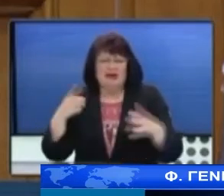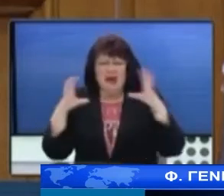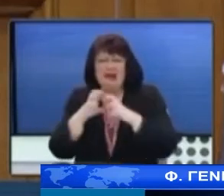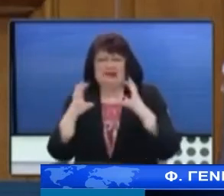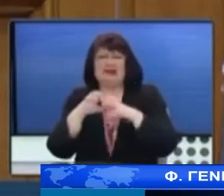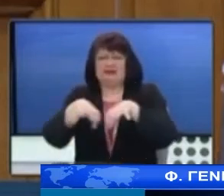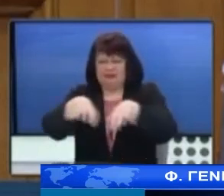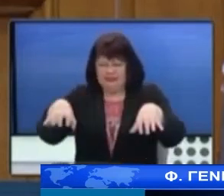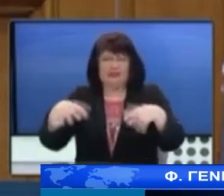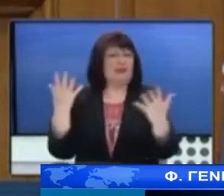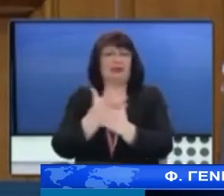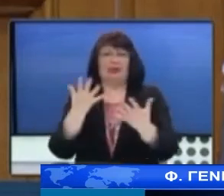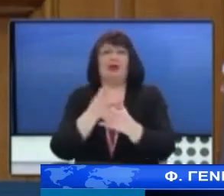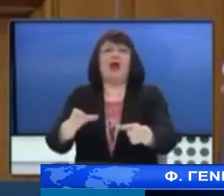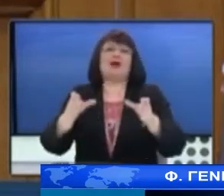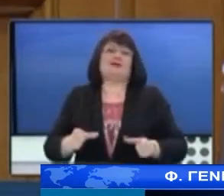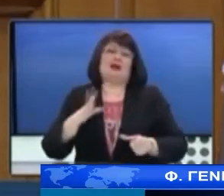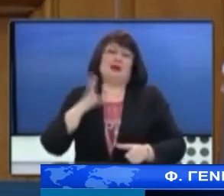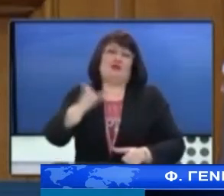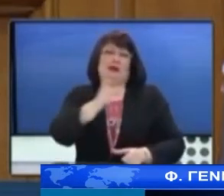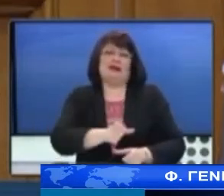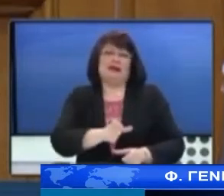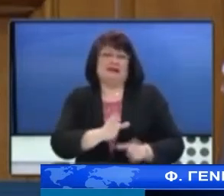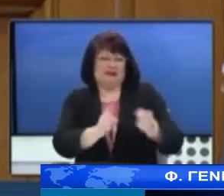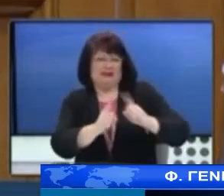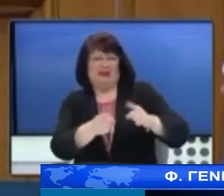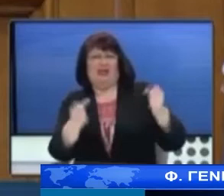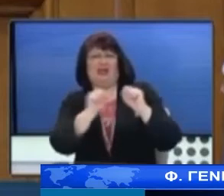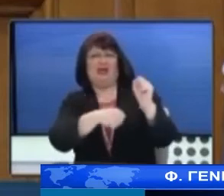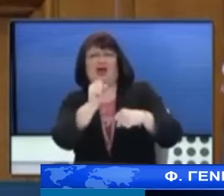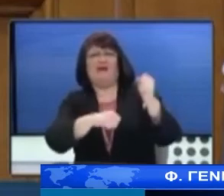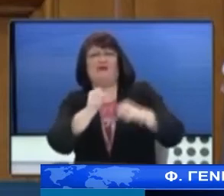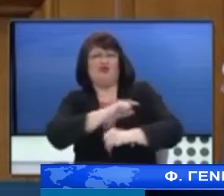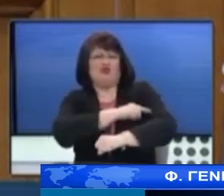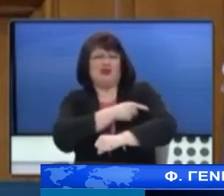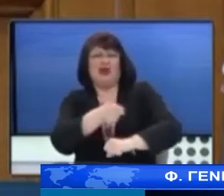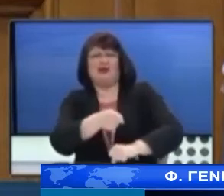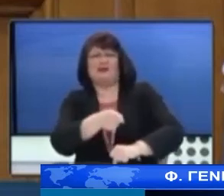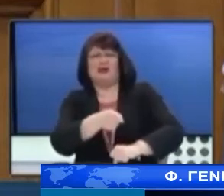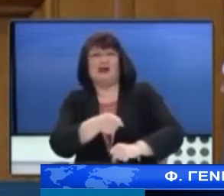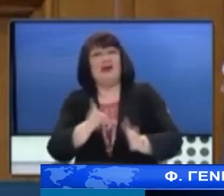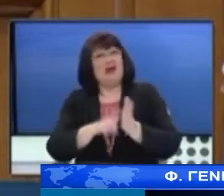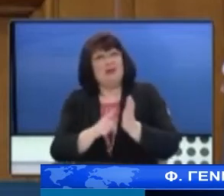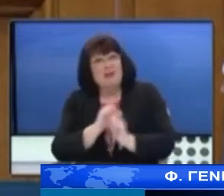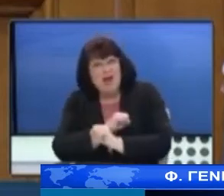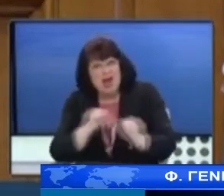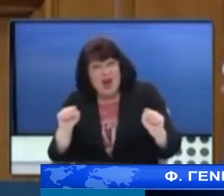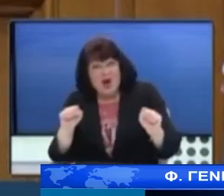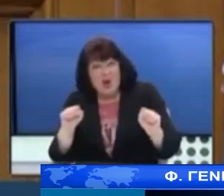δημιούργησε ακόμα μεγαλύτερη σύγχυση και ανασφάλεια στους πολίτες. Και έπρεπε τελικά να σπάσουμε ρεκόρ κρουσμάτων